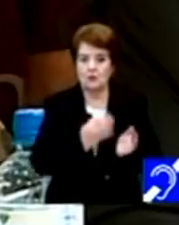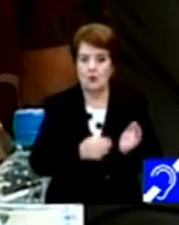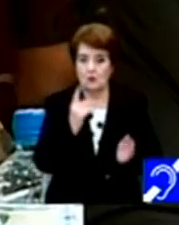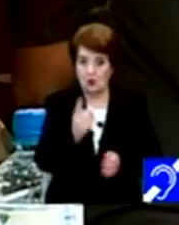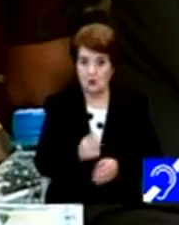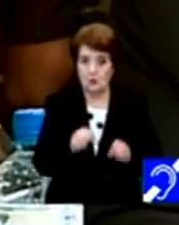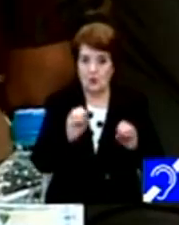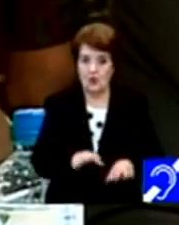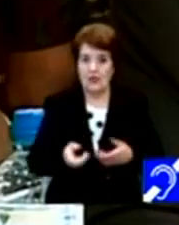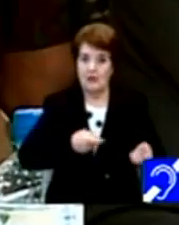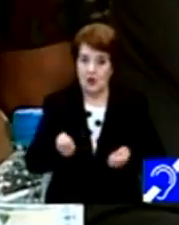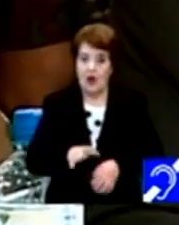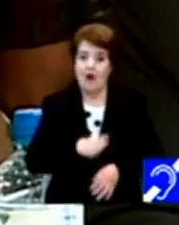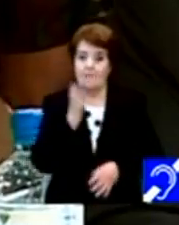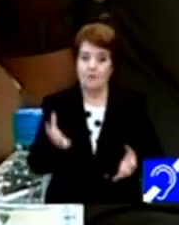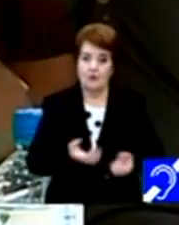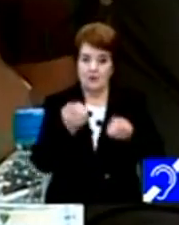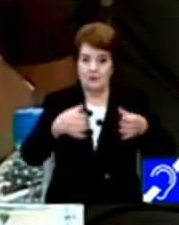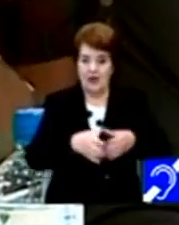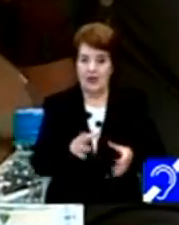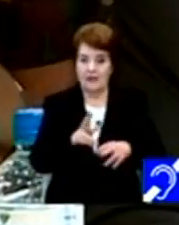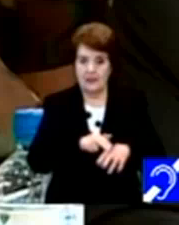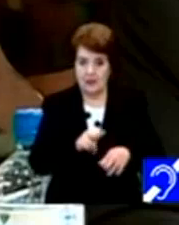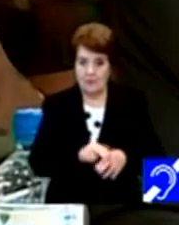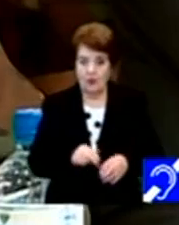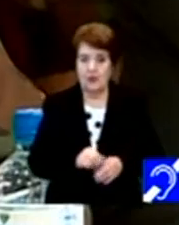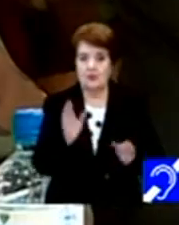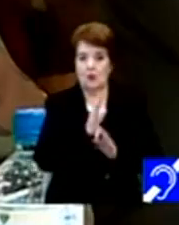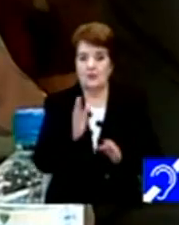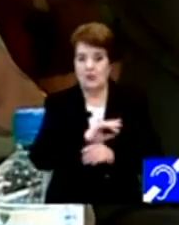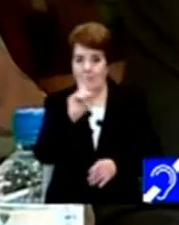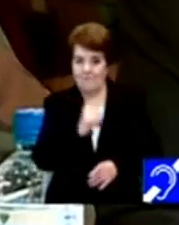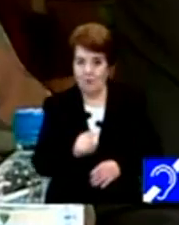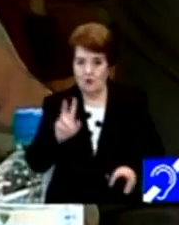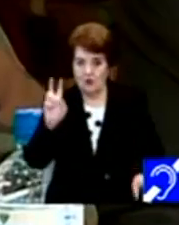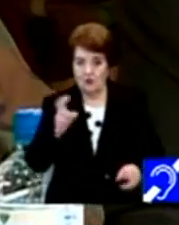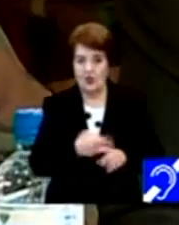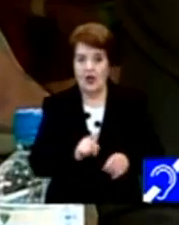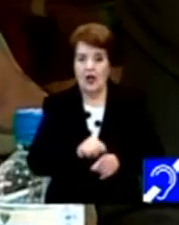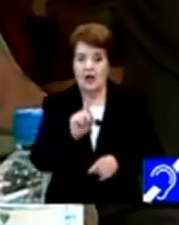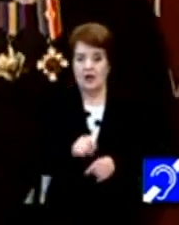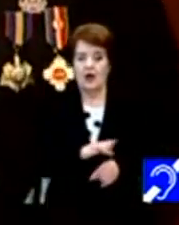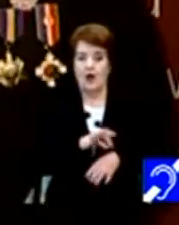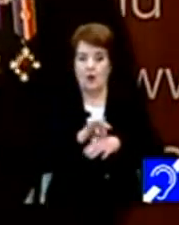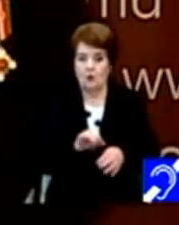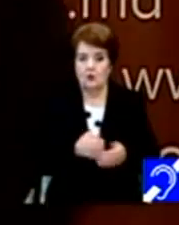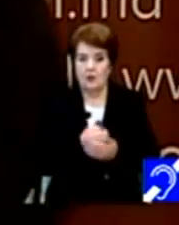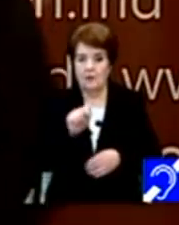printr-o hotărâre de guvern, a fost formată brigada de poliție cu destinație specială Fulger, pe care Anton Gâmurare a condus-o